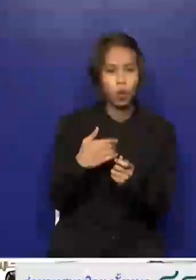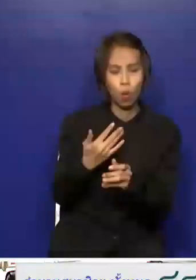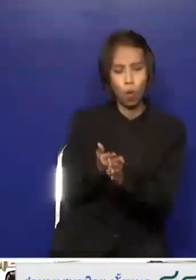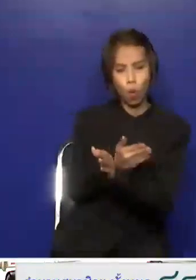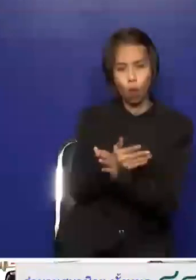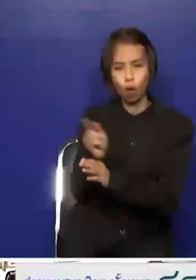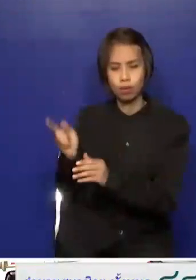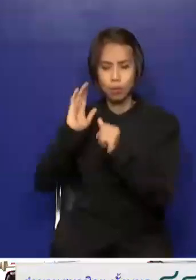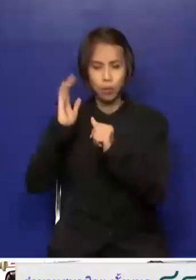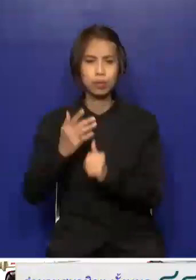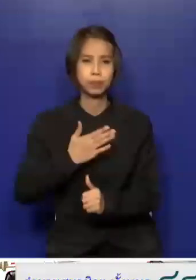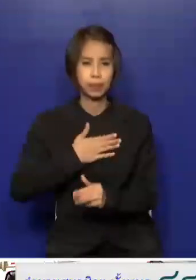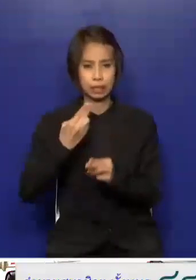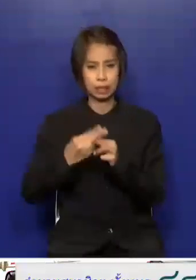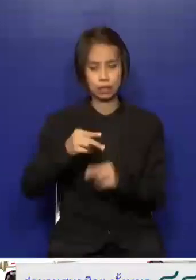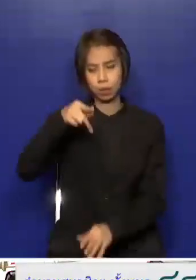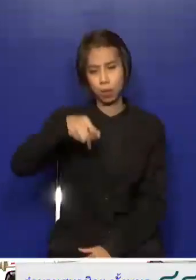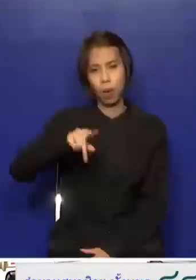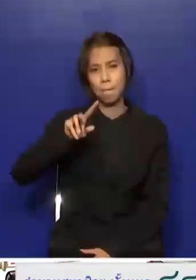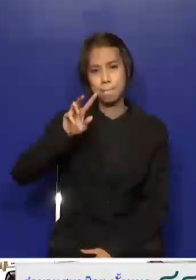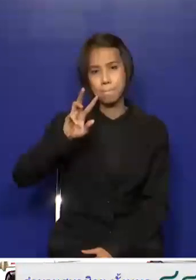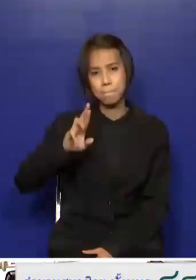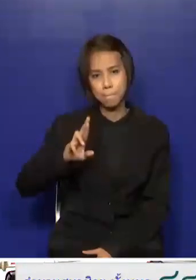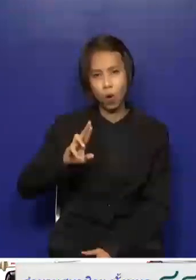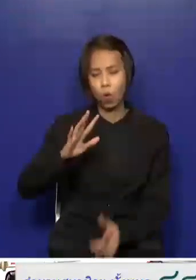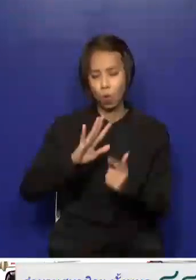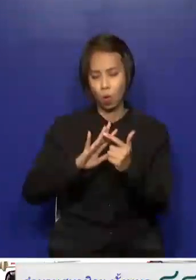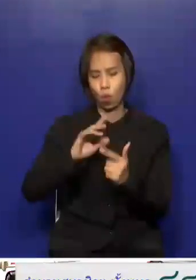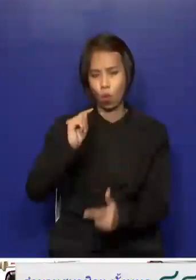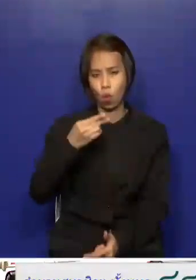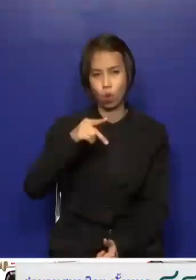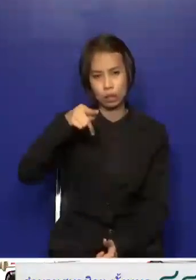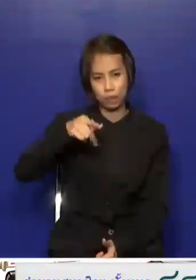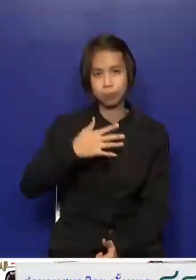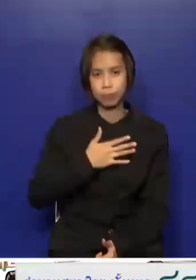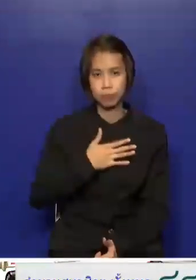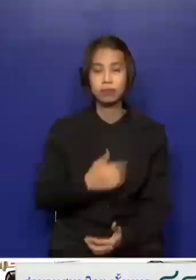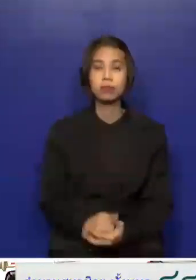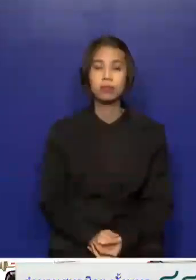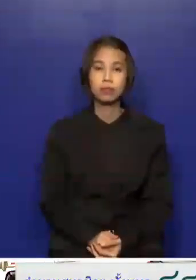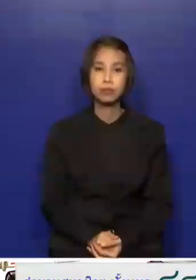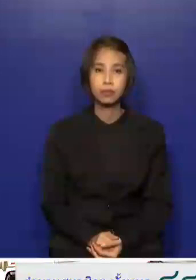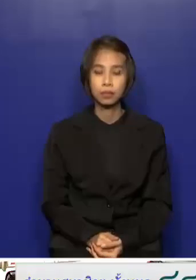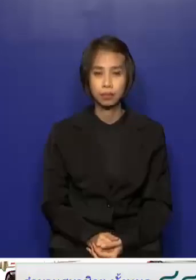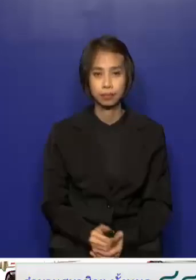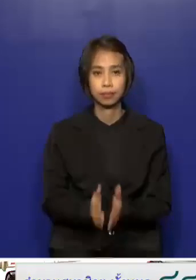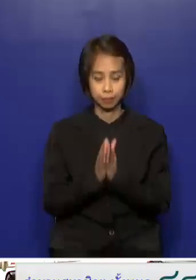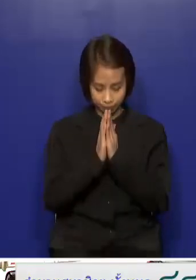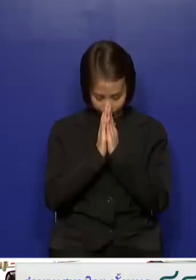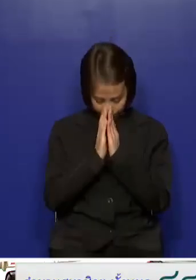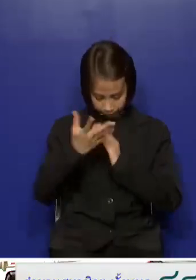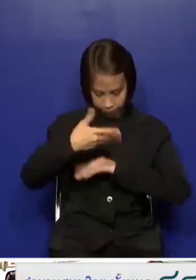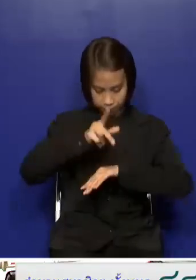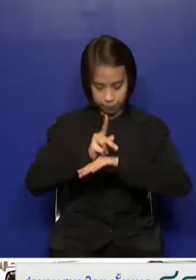ครับผมพรเทพวิสุทธิ์วัฒนศักดิ์ครับท่านครับ ได้ครับเชิญหนึ่งครับ ครับเรียนท่านประธานสภาที่เคารพ